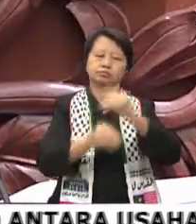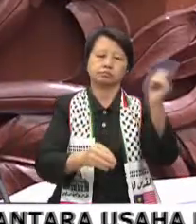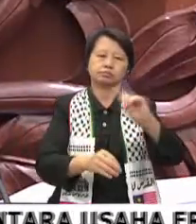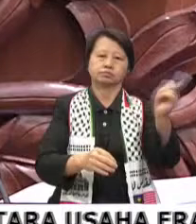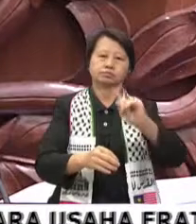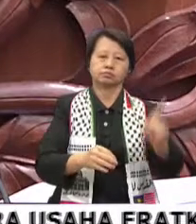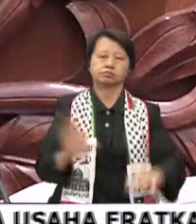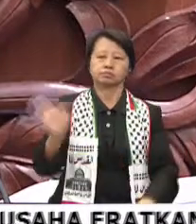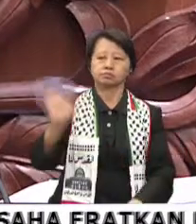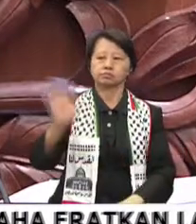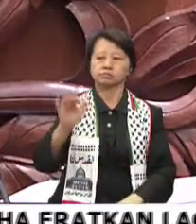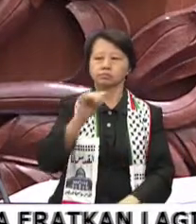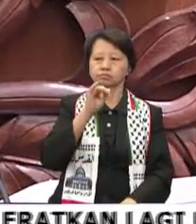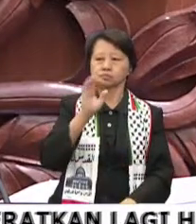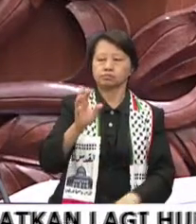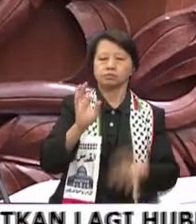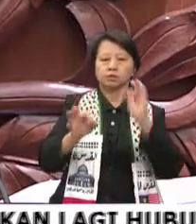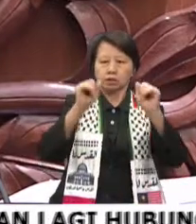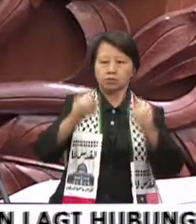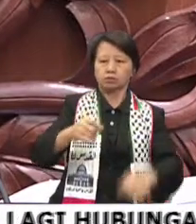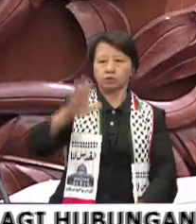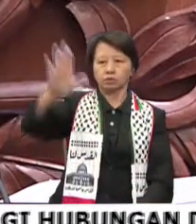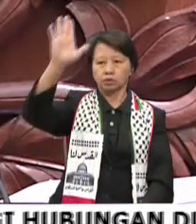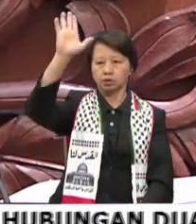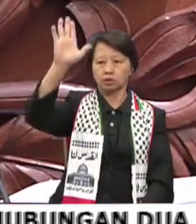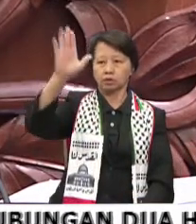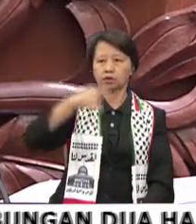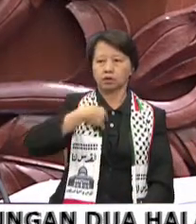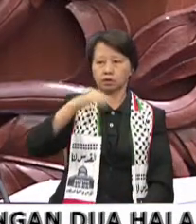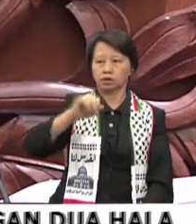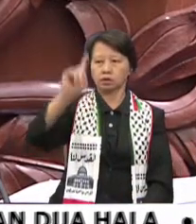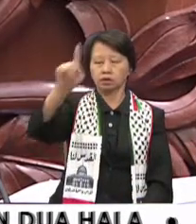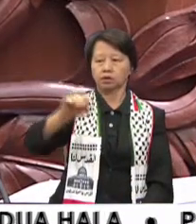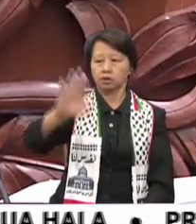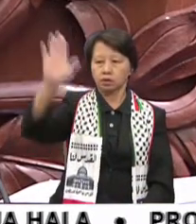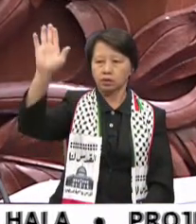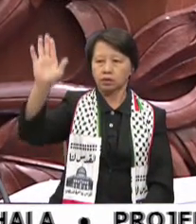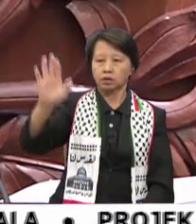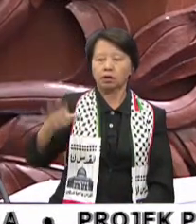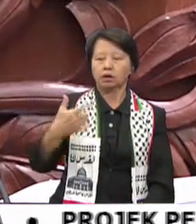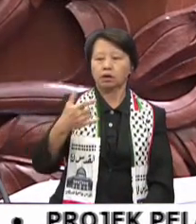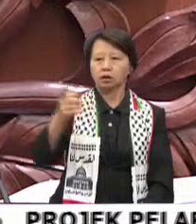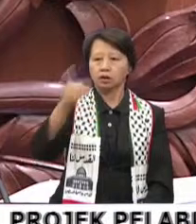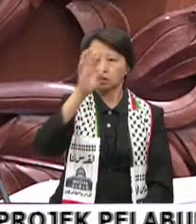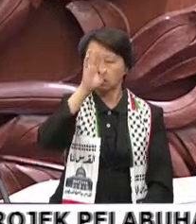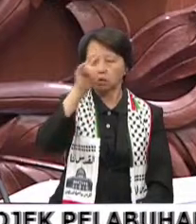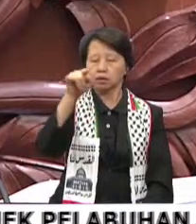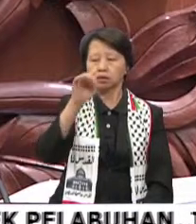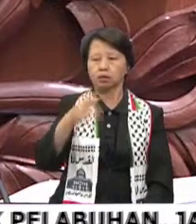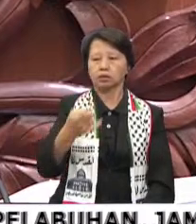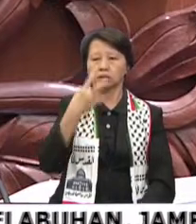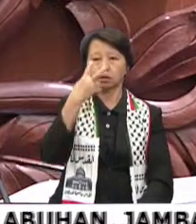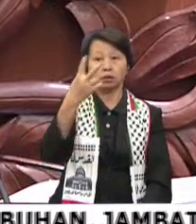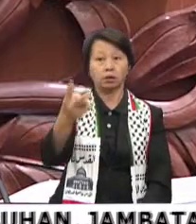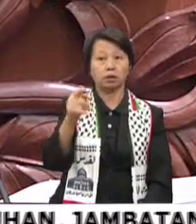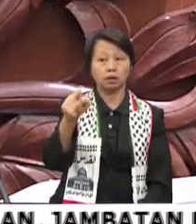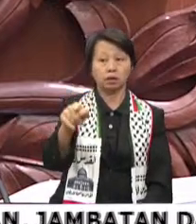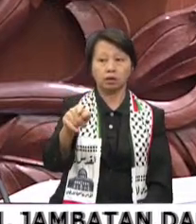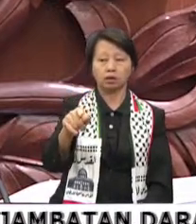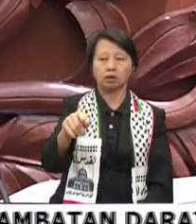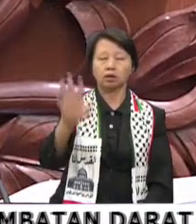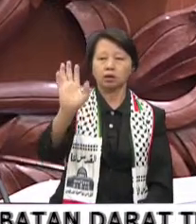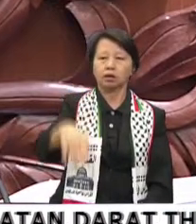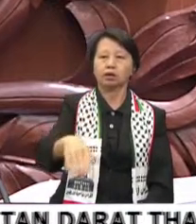Bi jawab kalau boleh saya tentang kepala batas dia fitnah dan Bohon tapi nampak